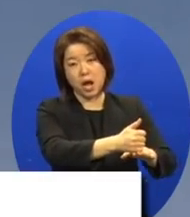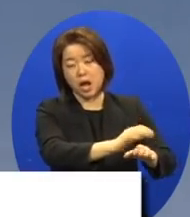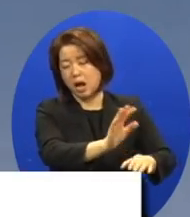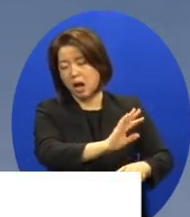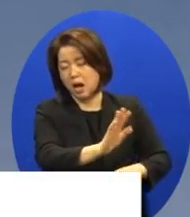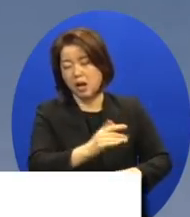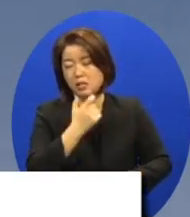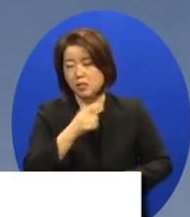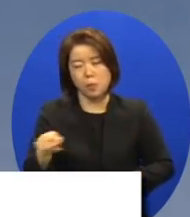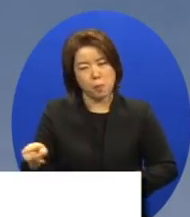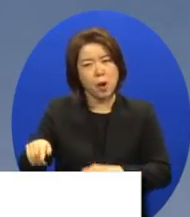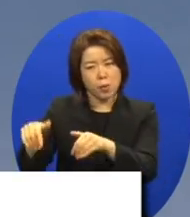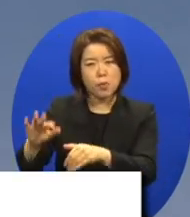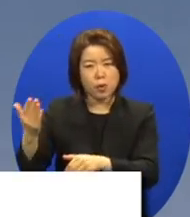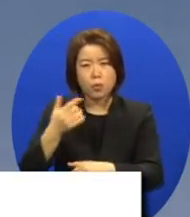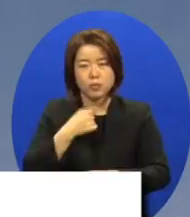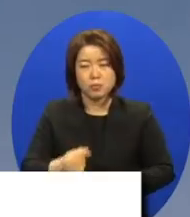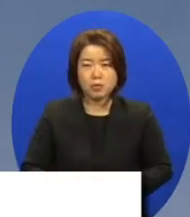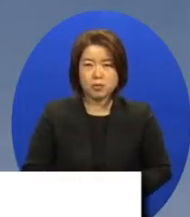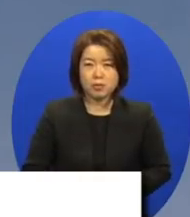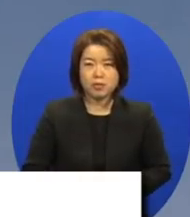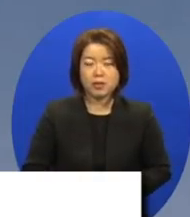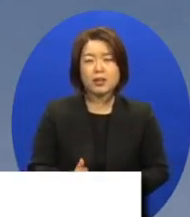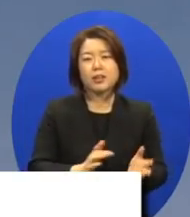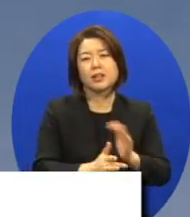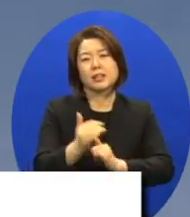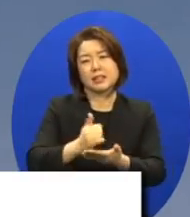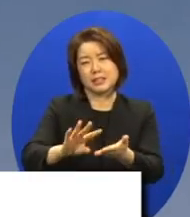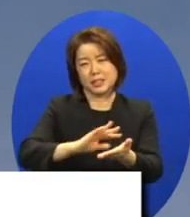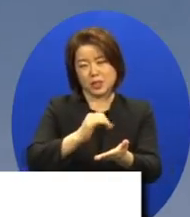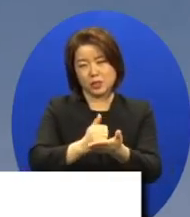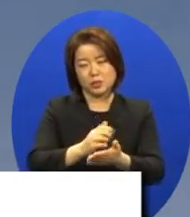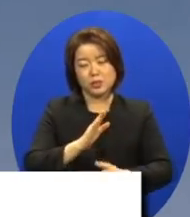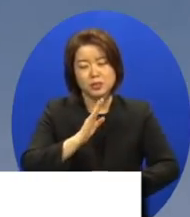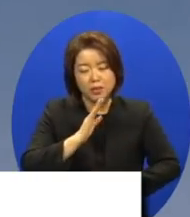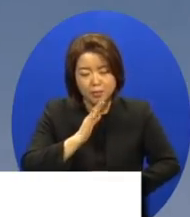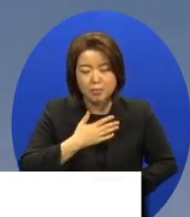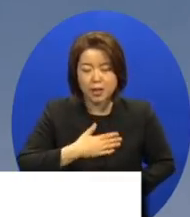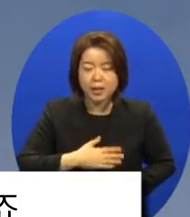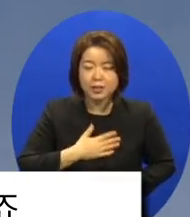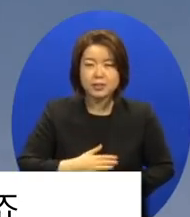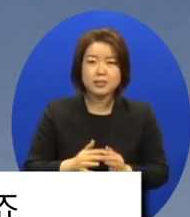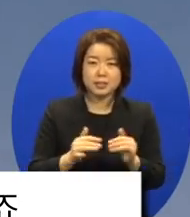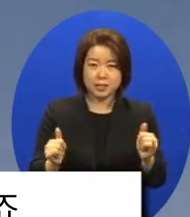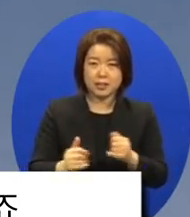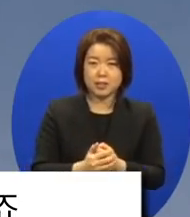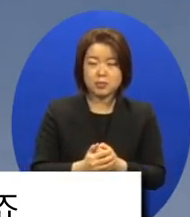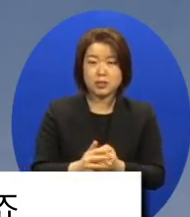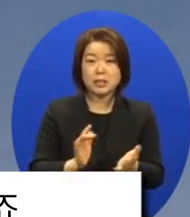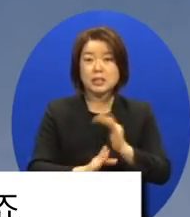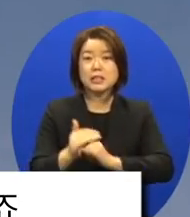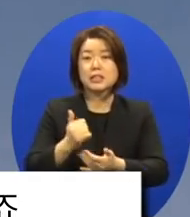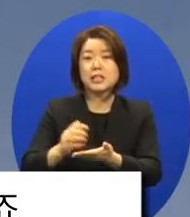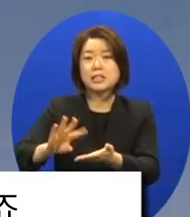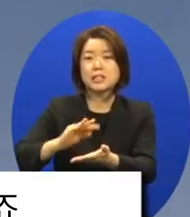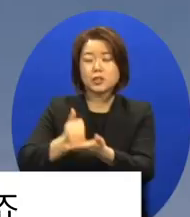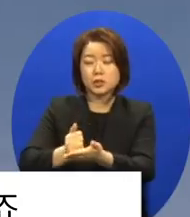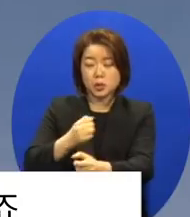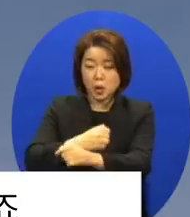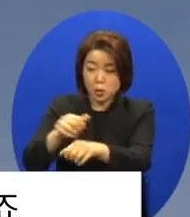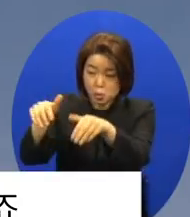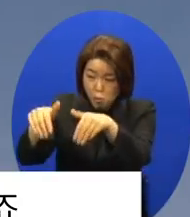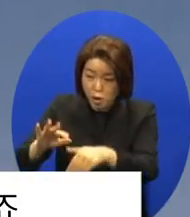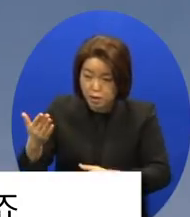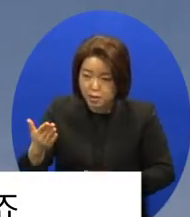될겁니다 예수 그리스도 그 분을 정말 아는 사람을 예수 그리스도의 노회가 되는 것은